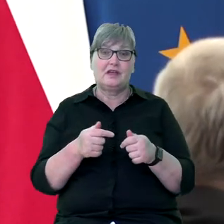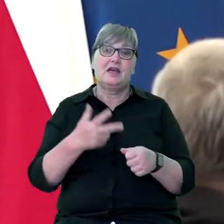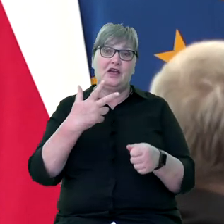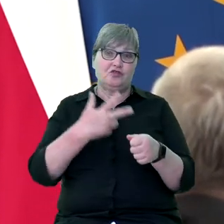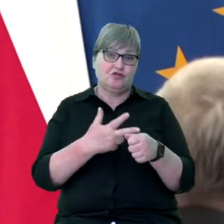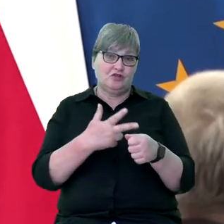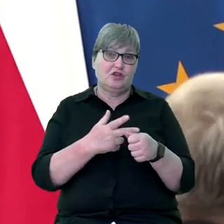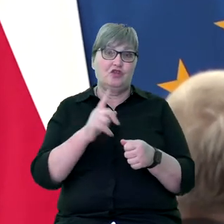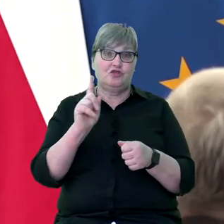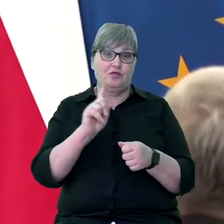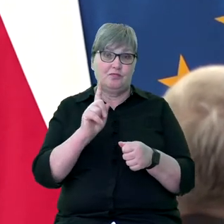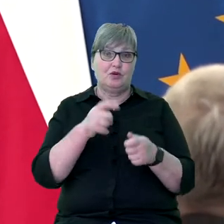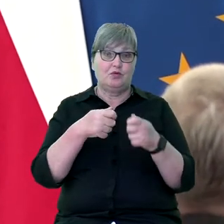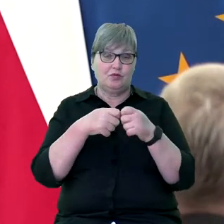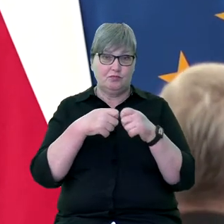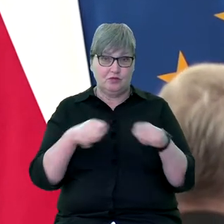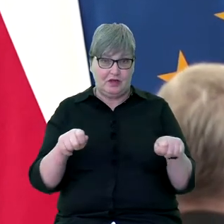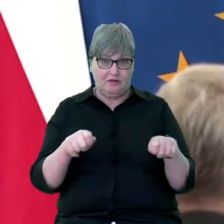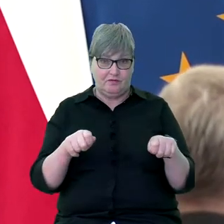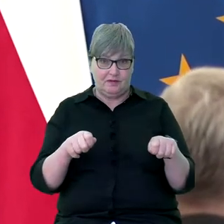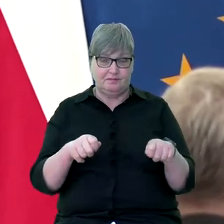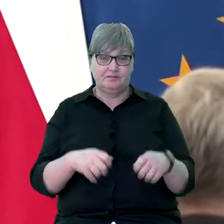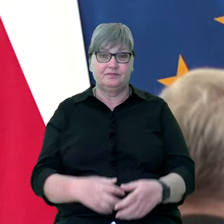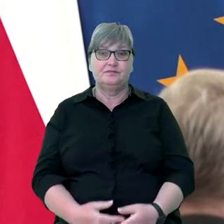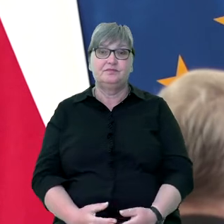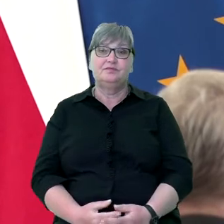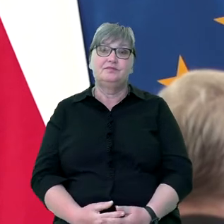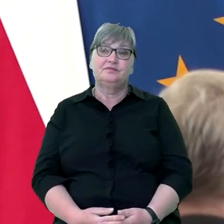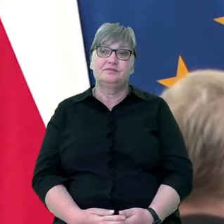o 11:40. Do zobaczenia.